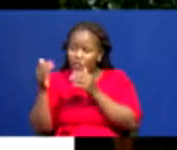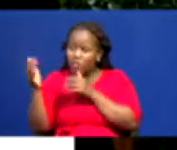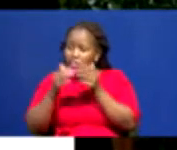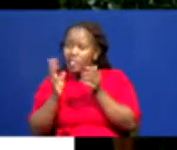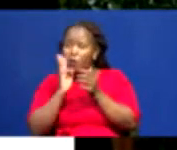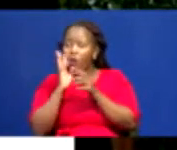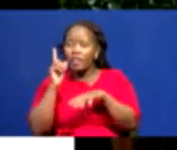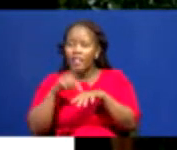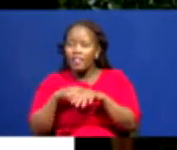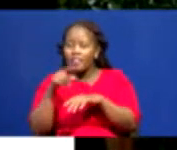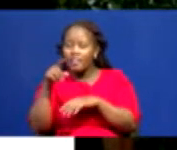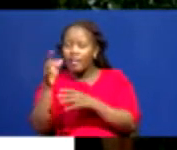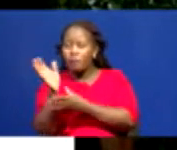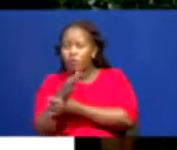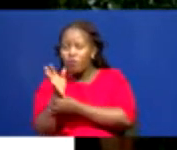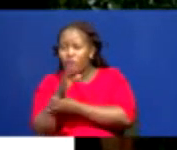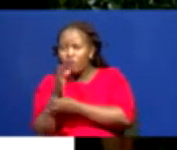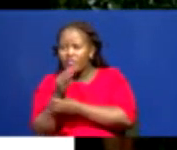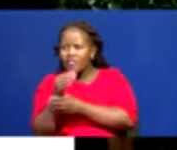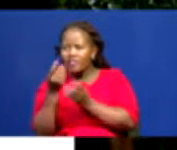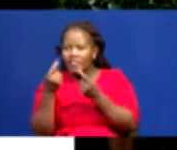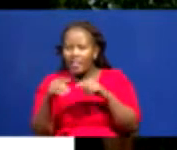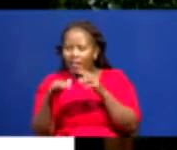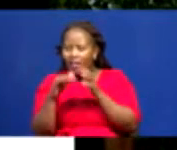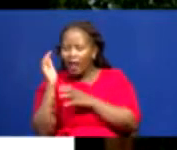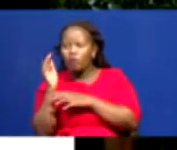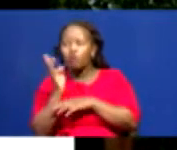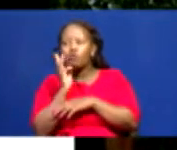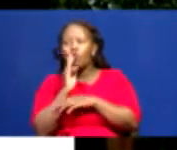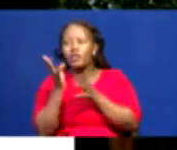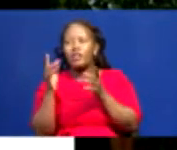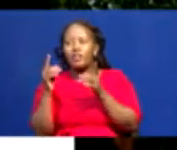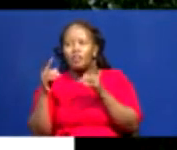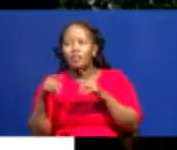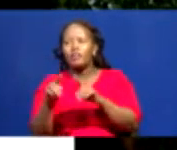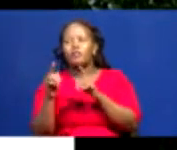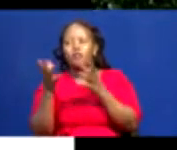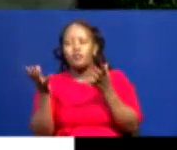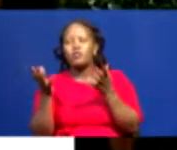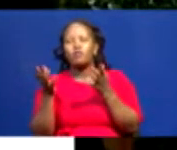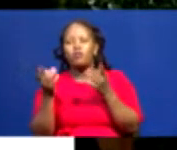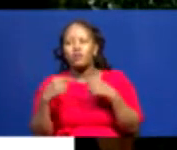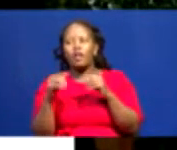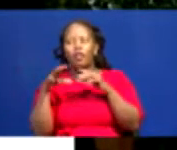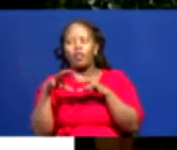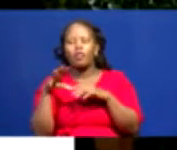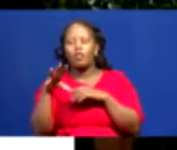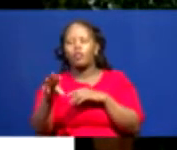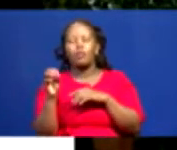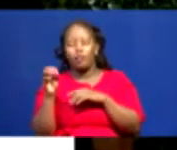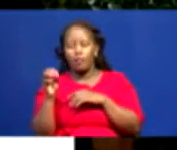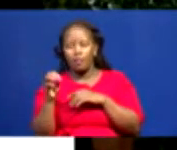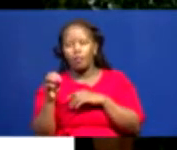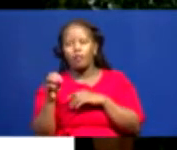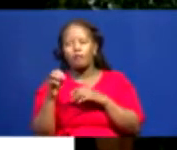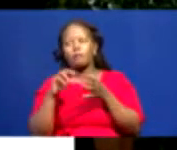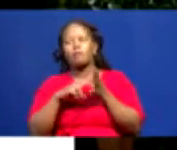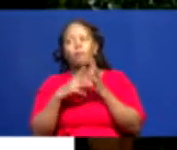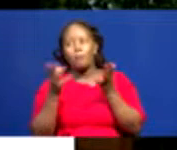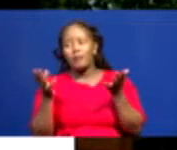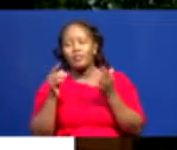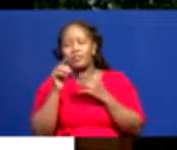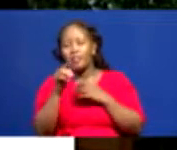huko pahali ni kimya, hakuna watu wa wakai. So anategesha samaki akitoa hivi anamchukua. Sio tu